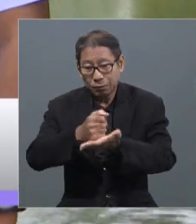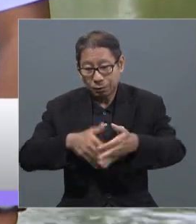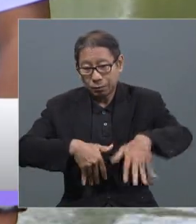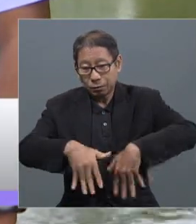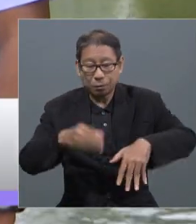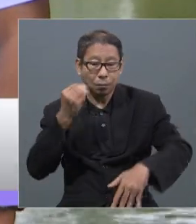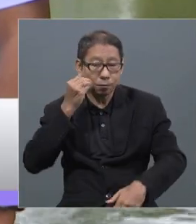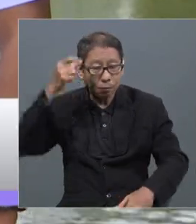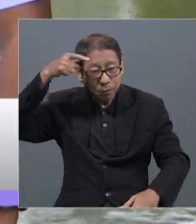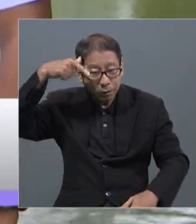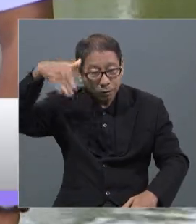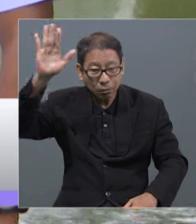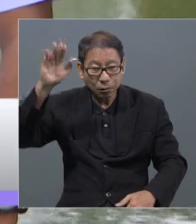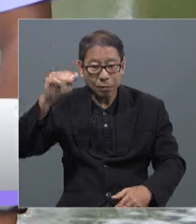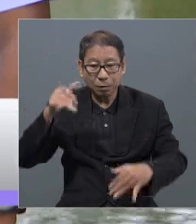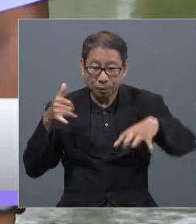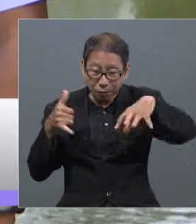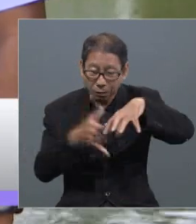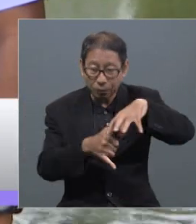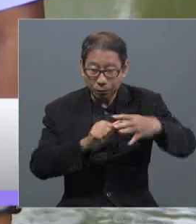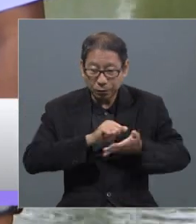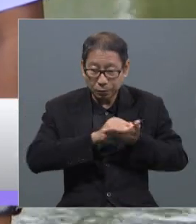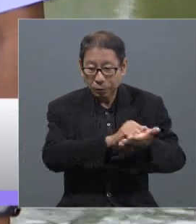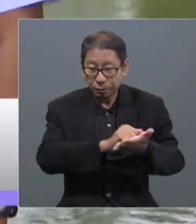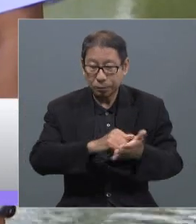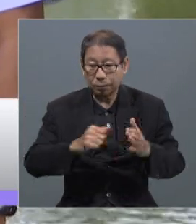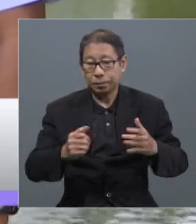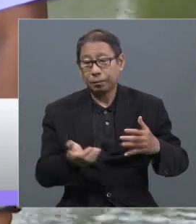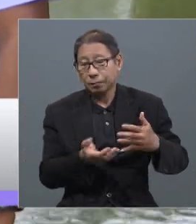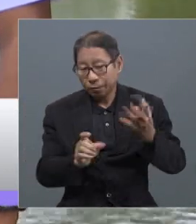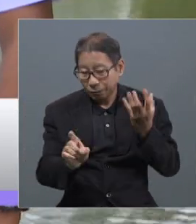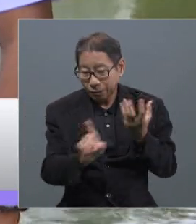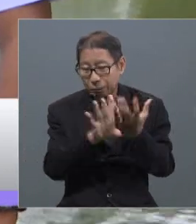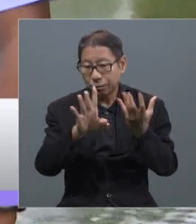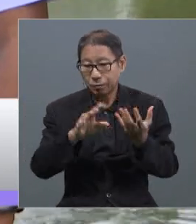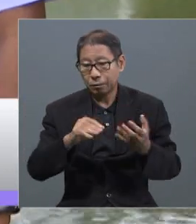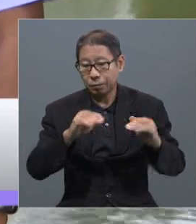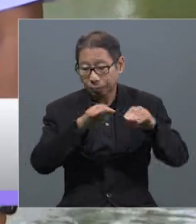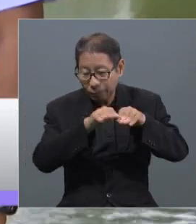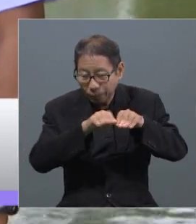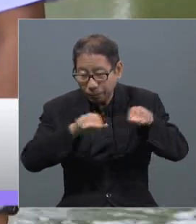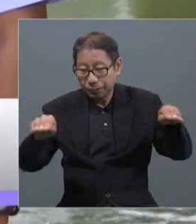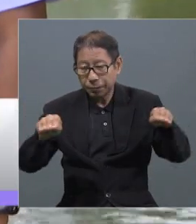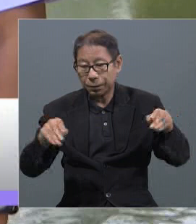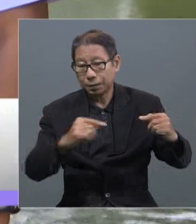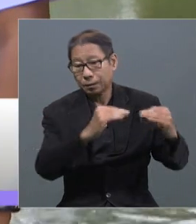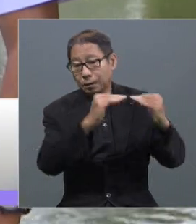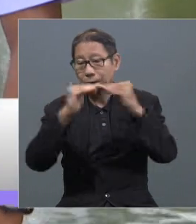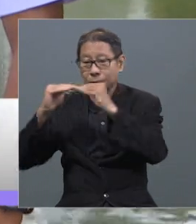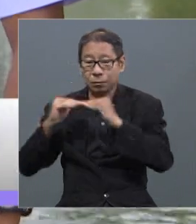ทุรกันดารเนี่ยได้เข้าถึงบริการที่มีคุณภาพที่มีมาตรฐานนะครับอย่างเสมอหน้ากันนะนี่เป็นสิ่ง